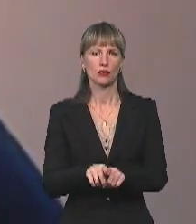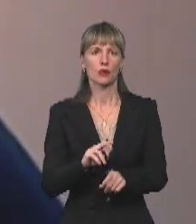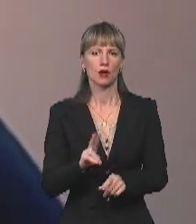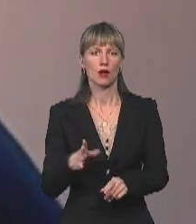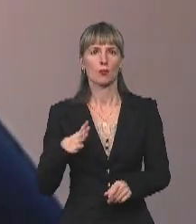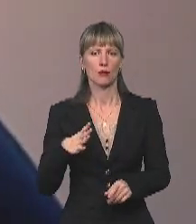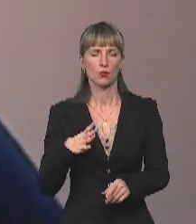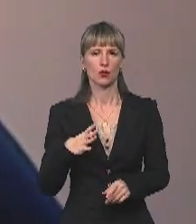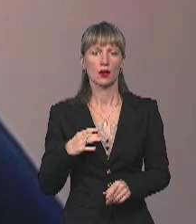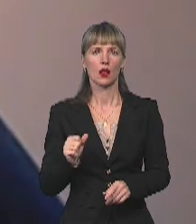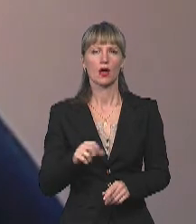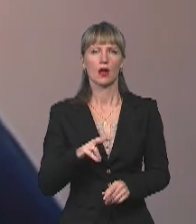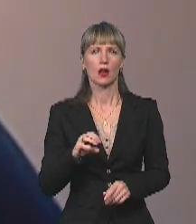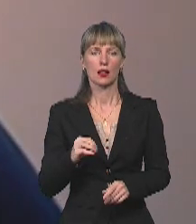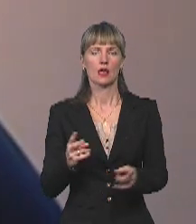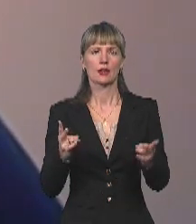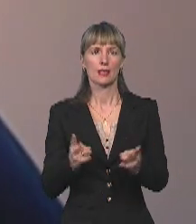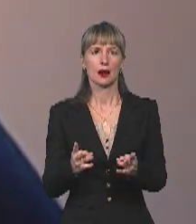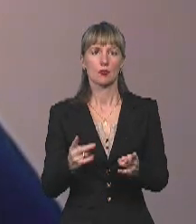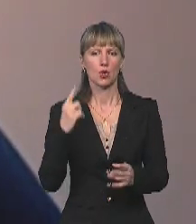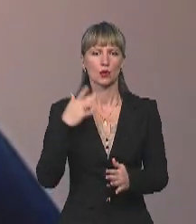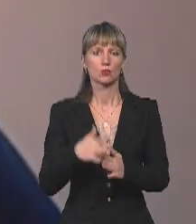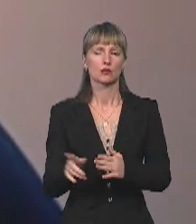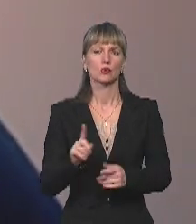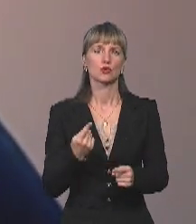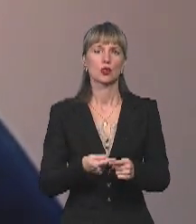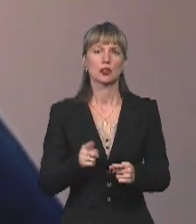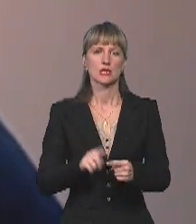йшли, але треба розуміти, що це